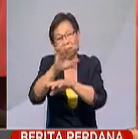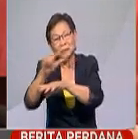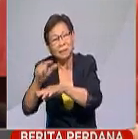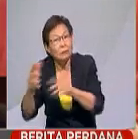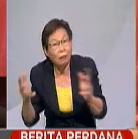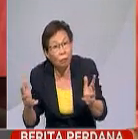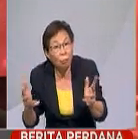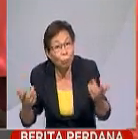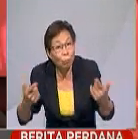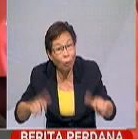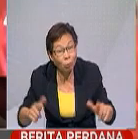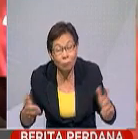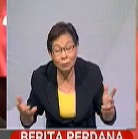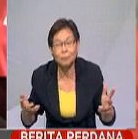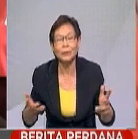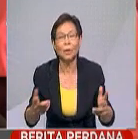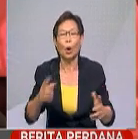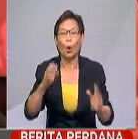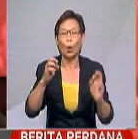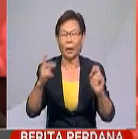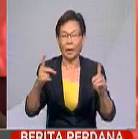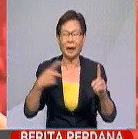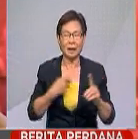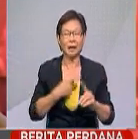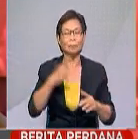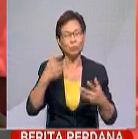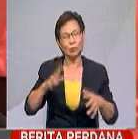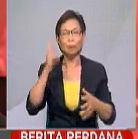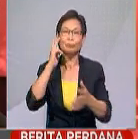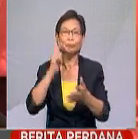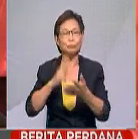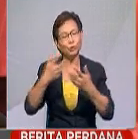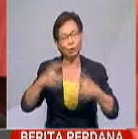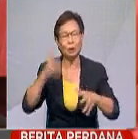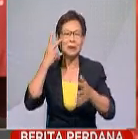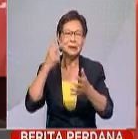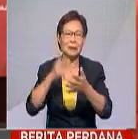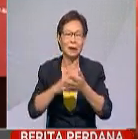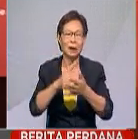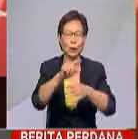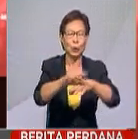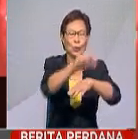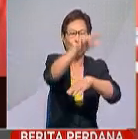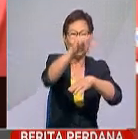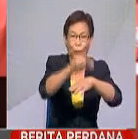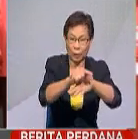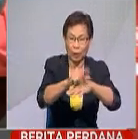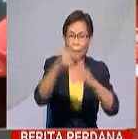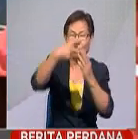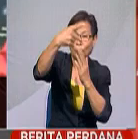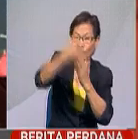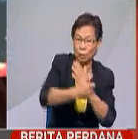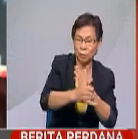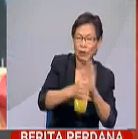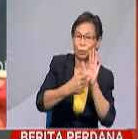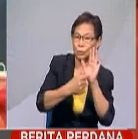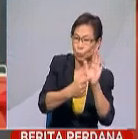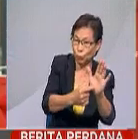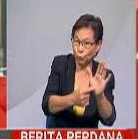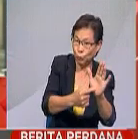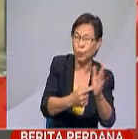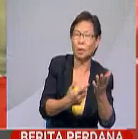ini? Okey, kita memang mengenal pasti kes-kes kegunaan ataupun projek-projek demonstrasi